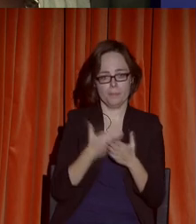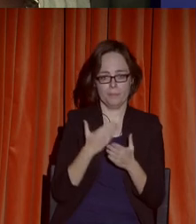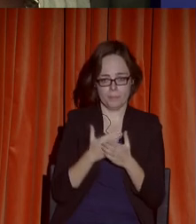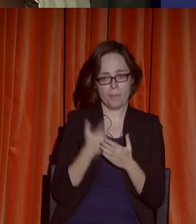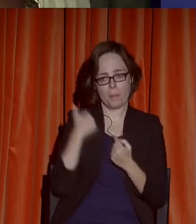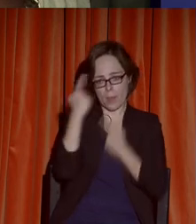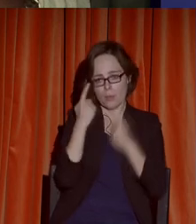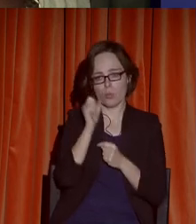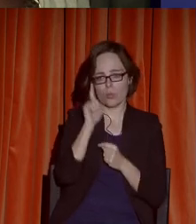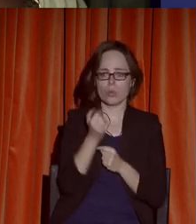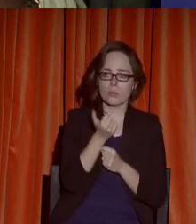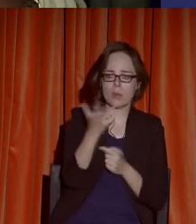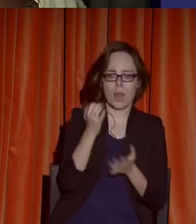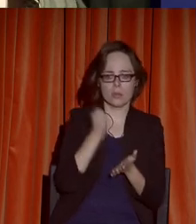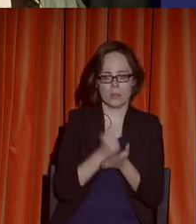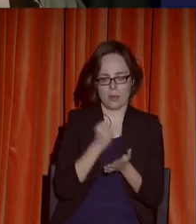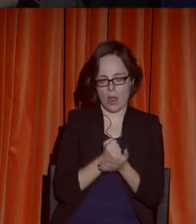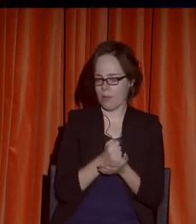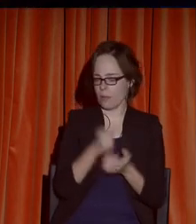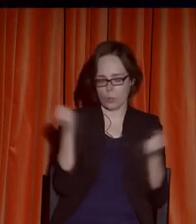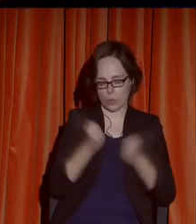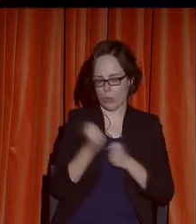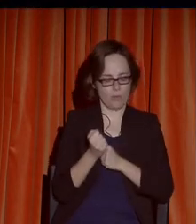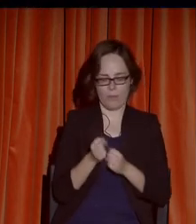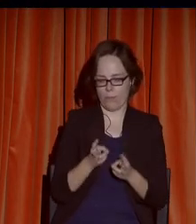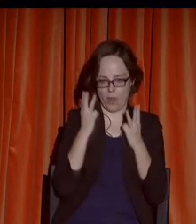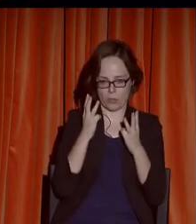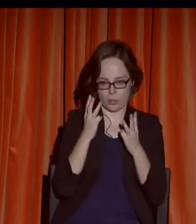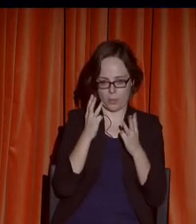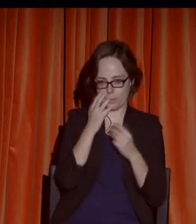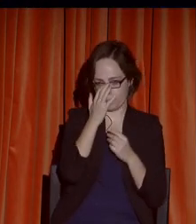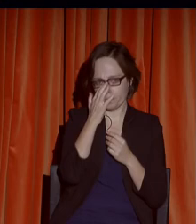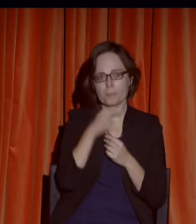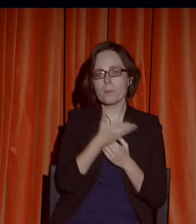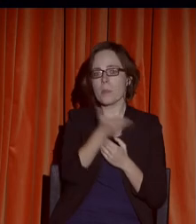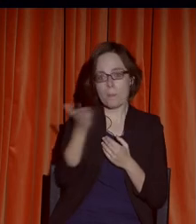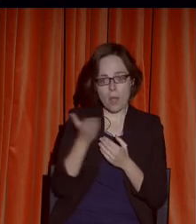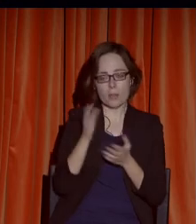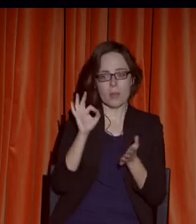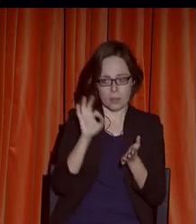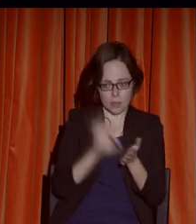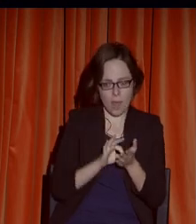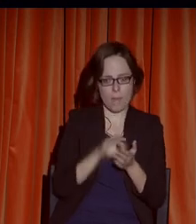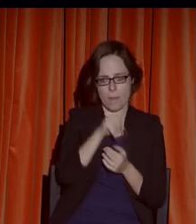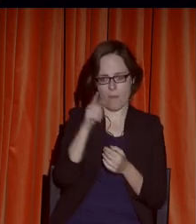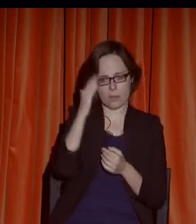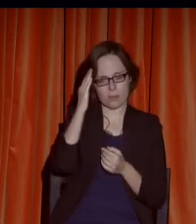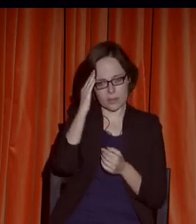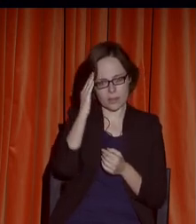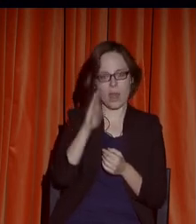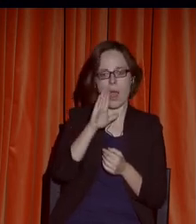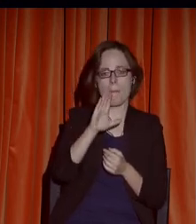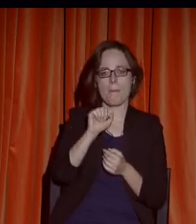że jest kilka kwestii, które mają fundamentalne znaczenie. Państwo zapewne znacie